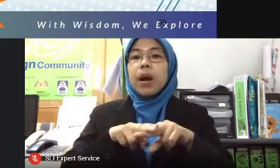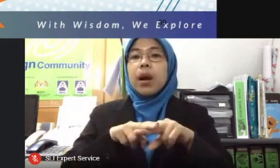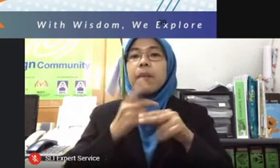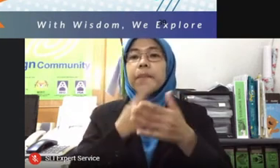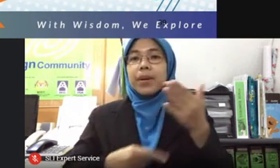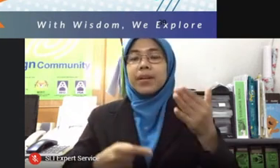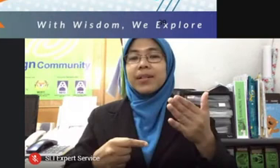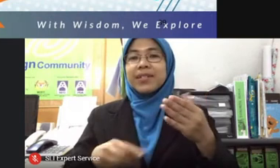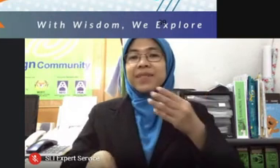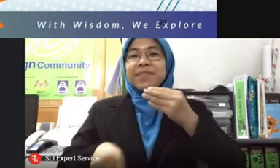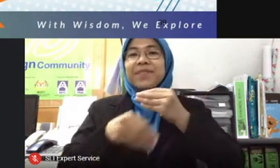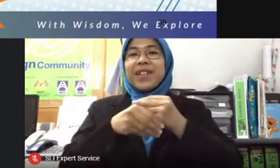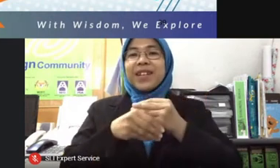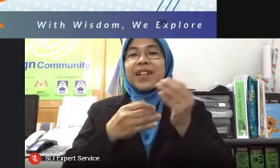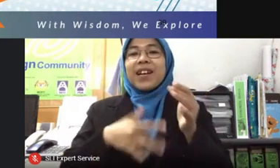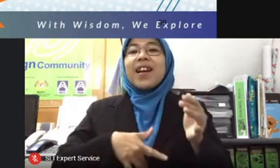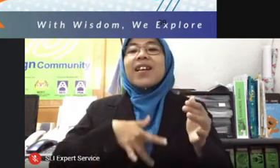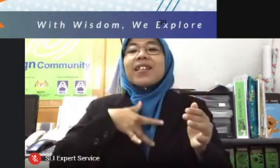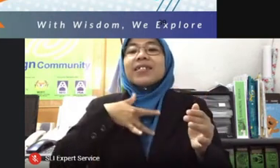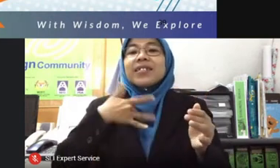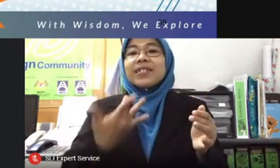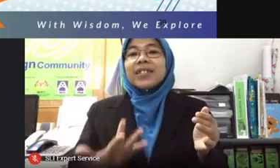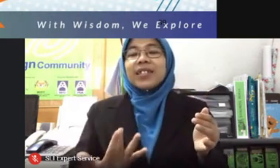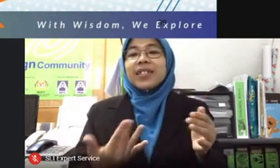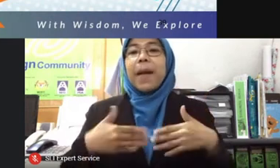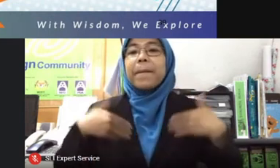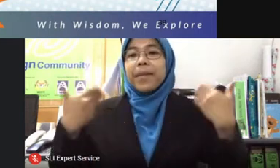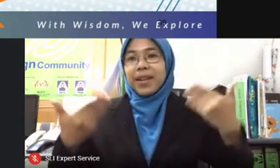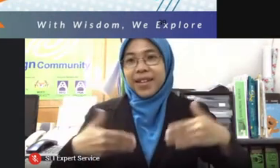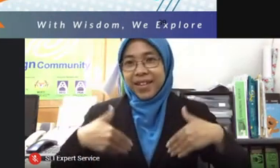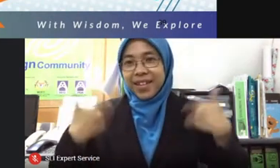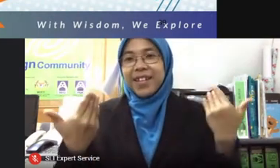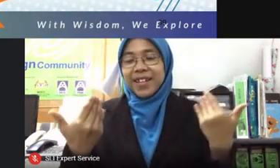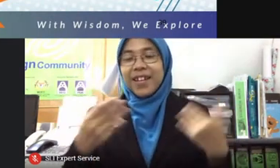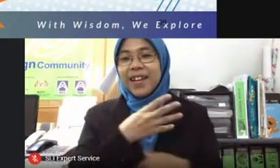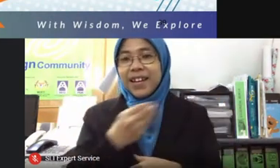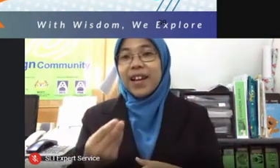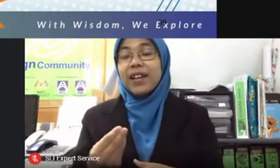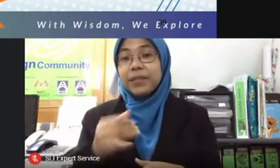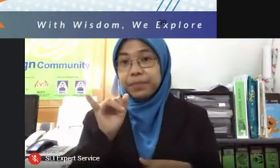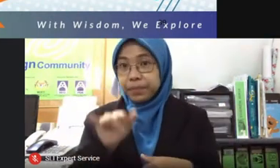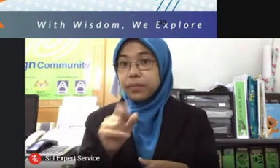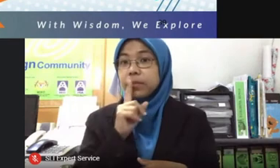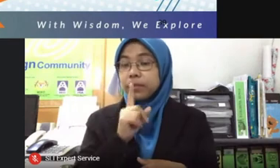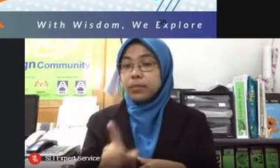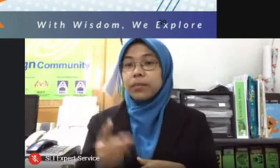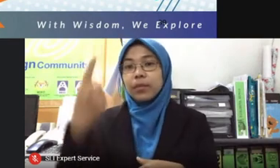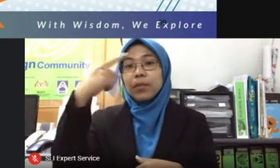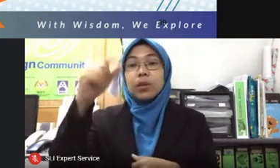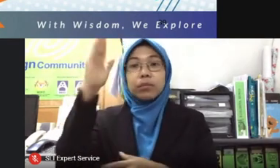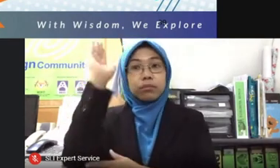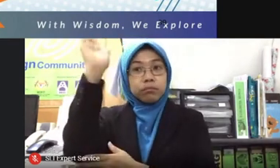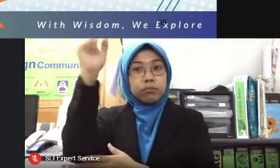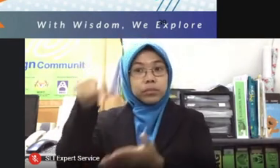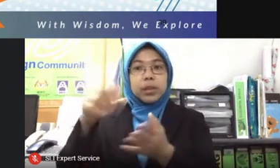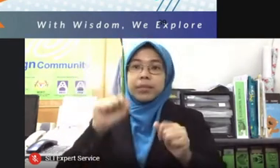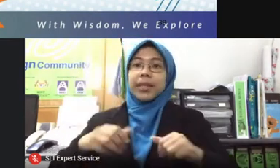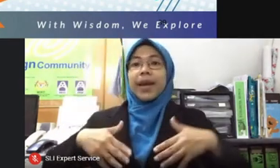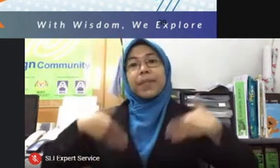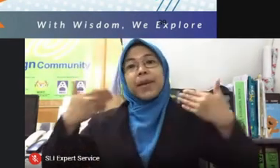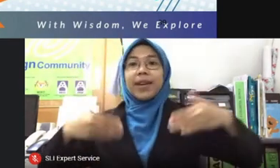happy, melahirkan, mewujudkan perasaan happy. Jadi nak public speaking dia kena